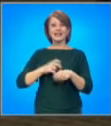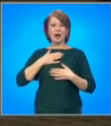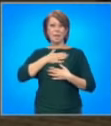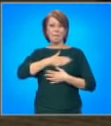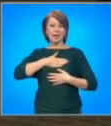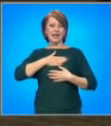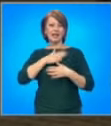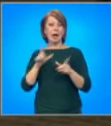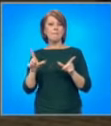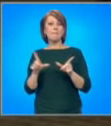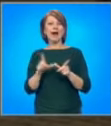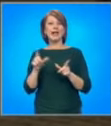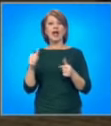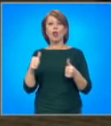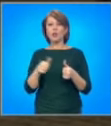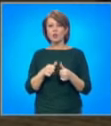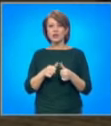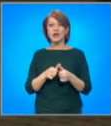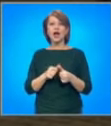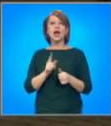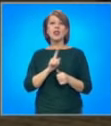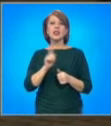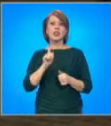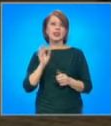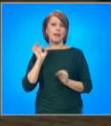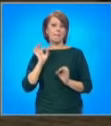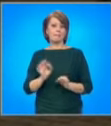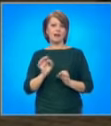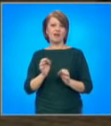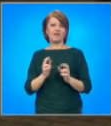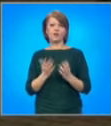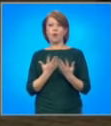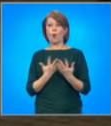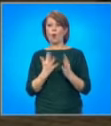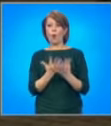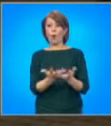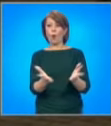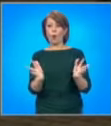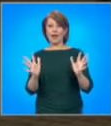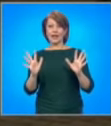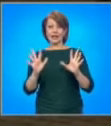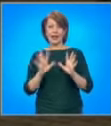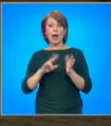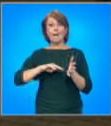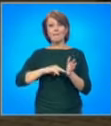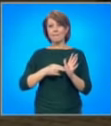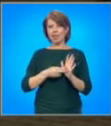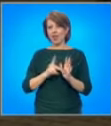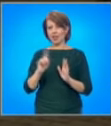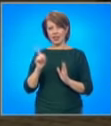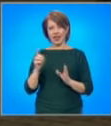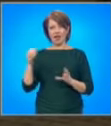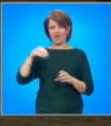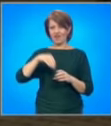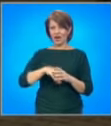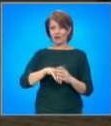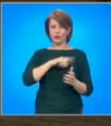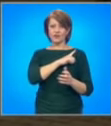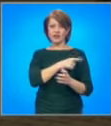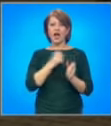се оказаха неправомерно заградени. Планът за Борисовата градина все още не е влязал в сила, защото се